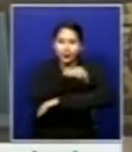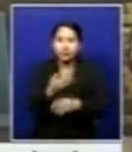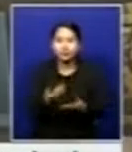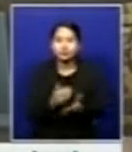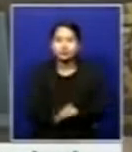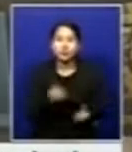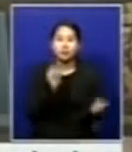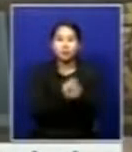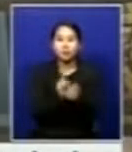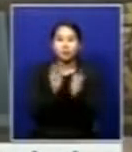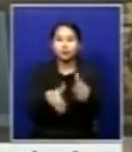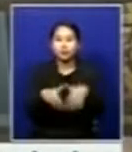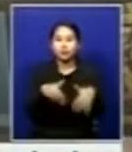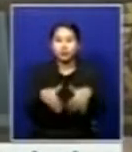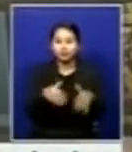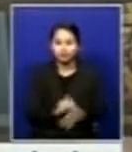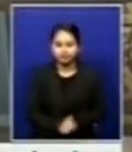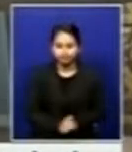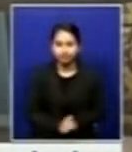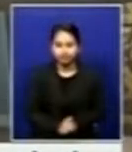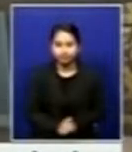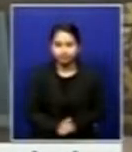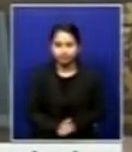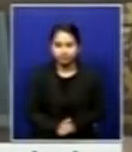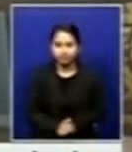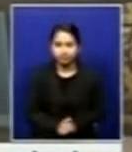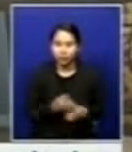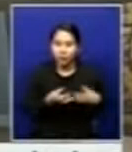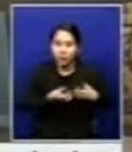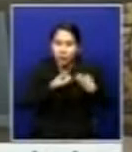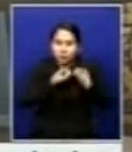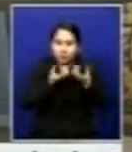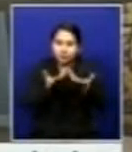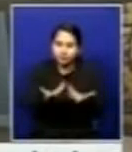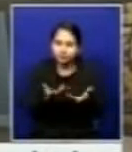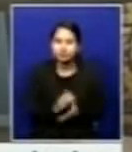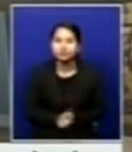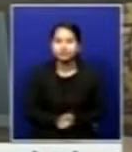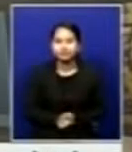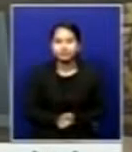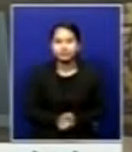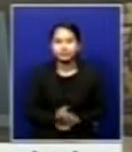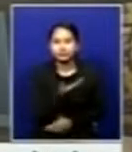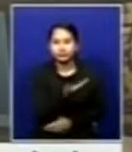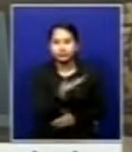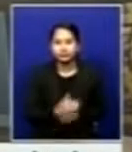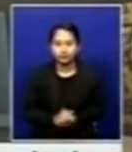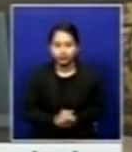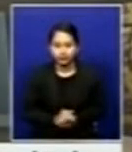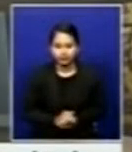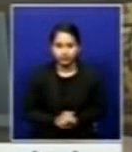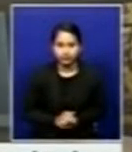ไปหาพี่น้องประชาชนนี่คือสิ่งที่เขาทุ่มเทเสียสละภาพต่อไปครับ